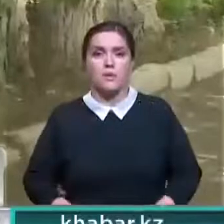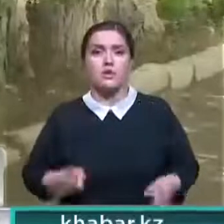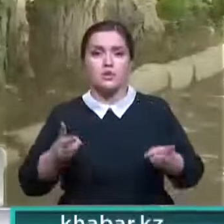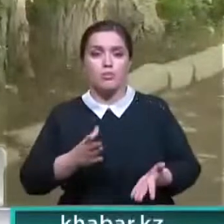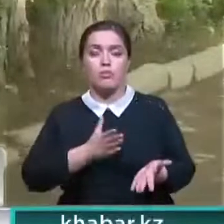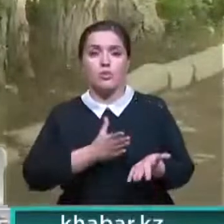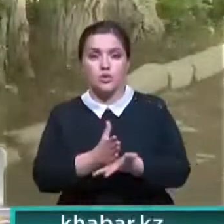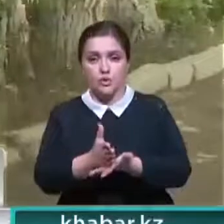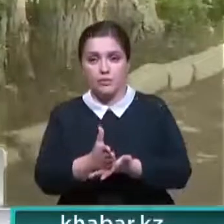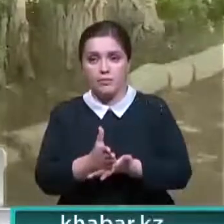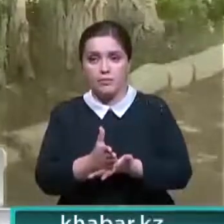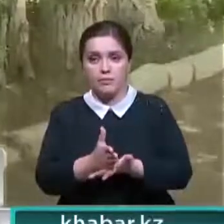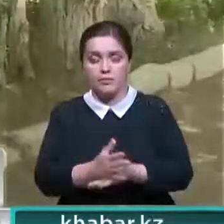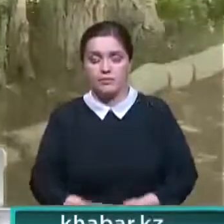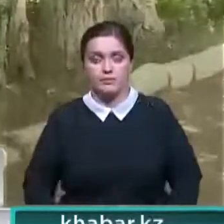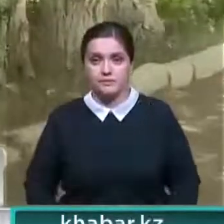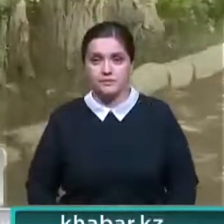Приговор в данный момент закону в силу не вступил.